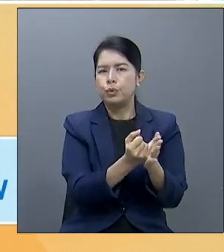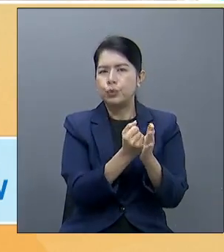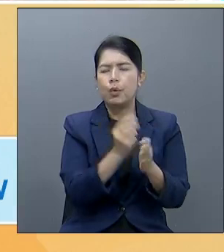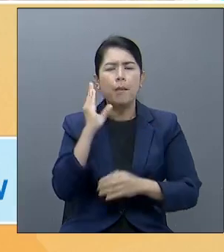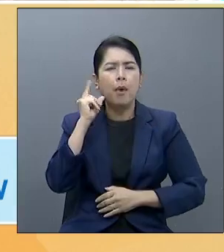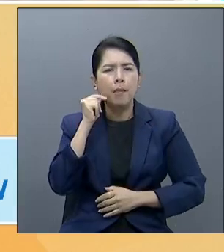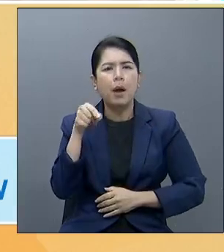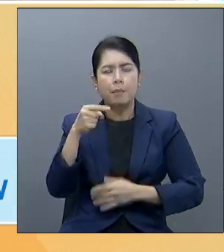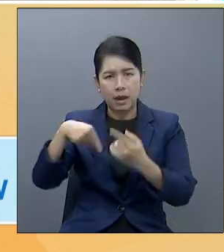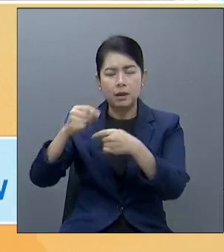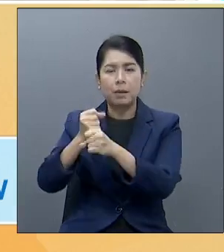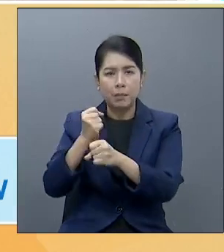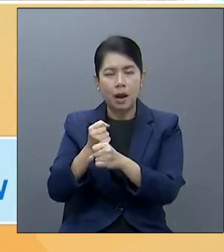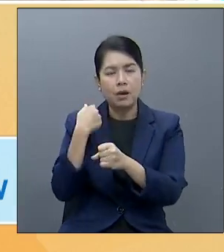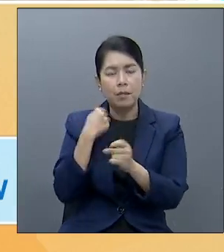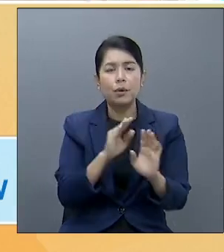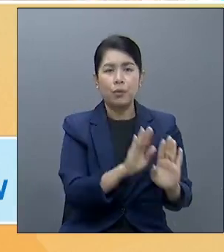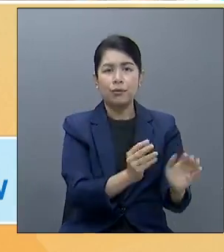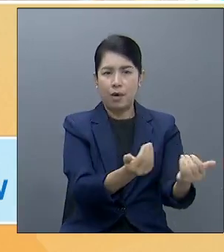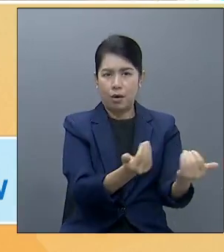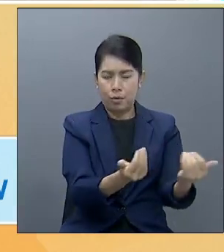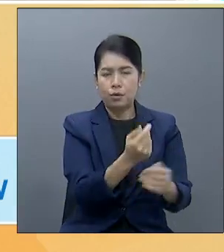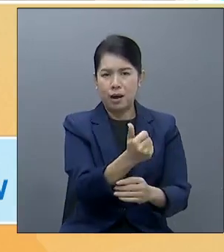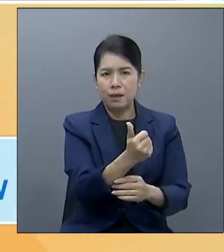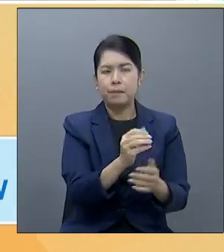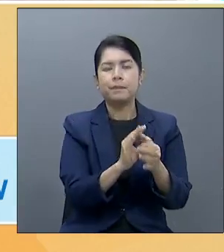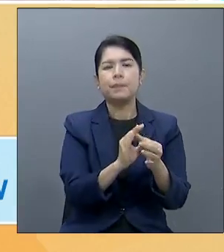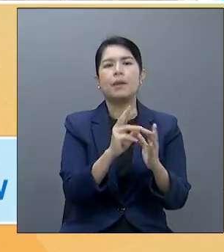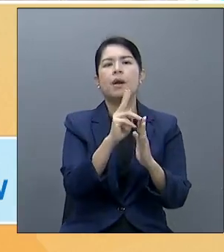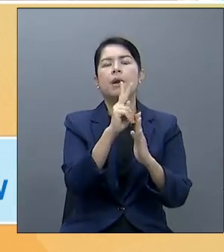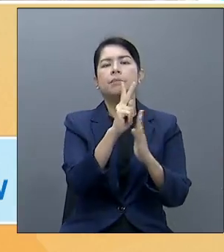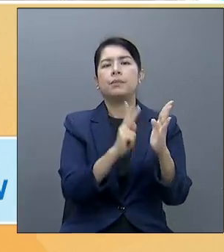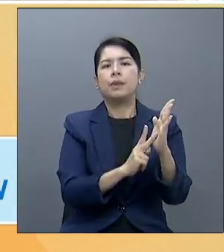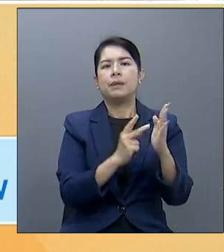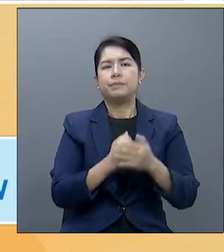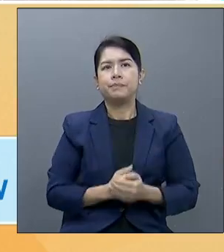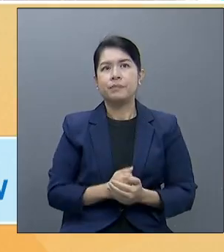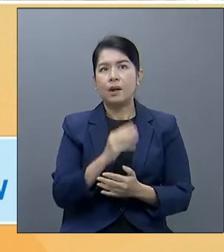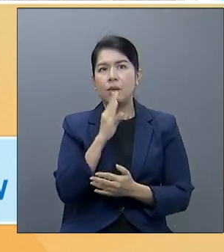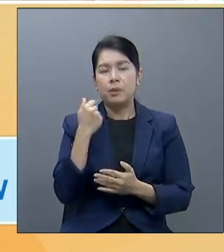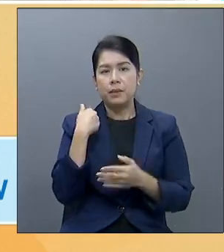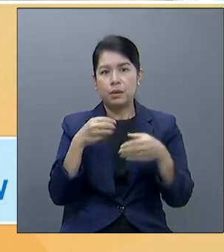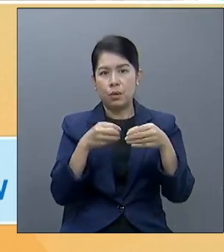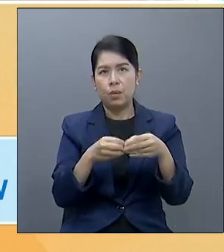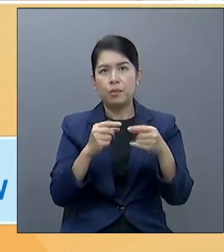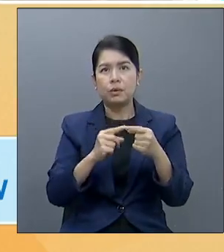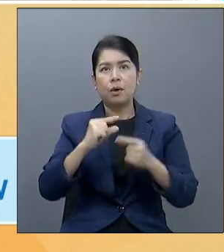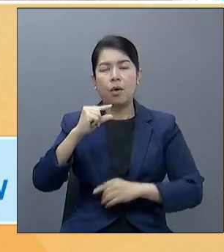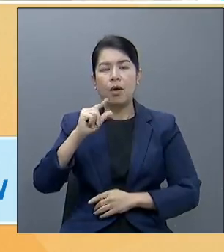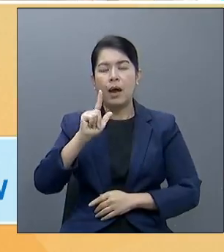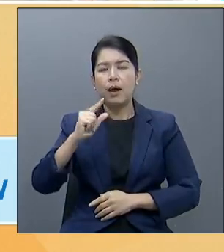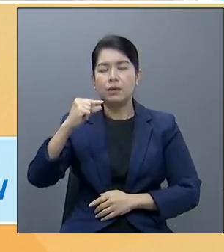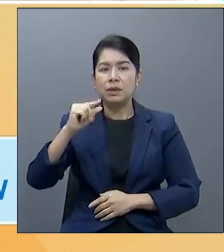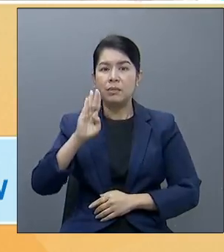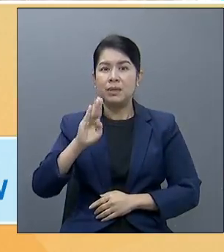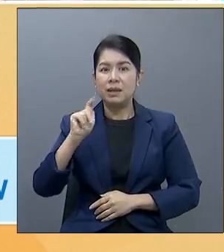แม่ได้ส่วนหนึ่งนะคะหรือแม้กระทั้งในมิติของกฎหมายอย่างแบบพวกเดี๋ยวนี้เรามีกลุ่ม LGBTQ+ ซึ่งเขาก็อาจ